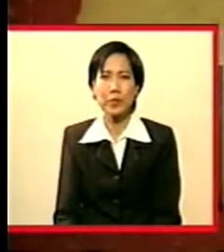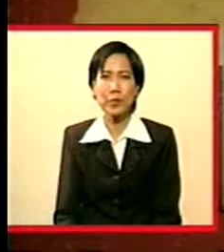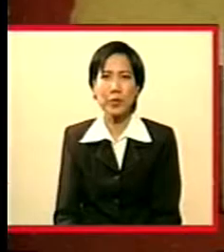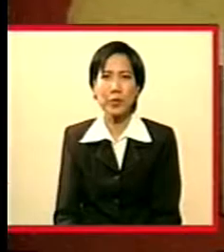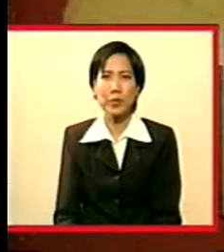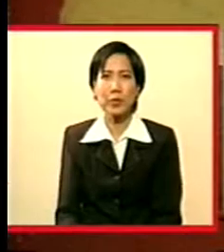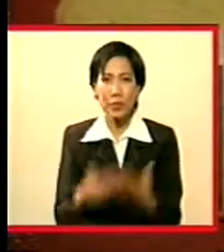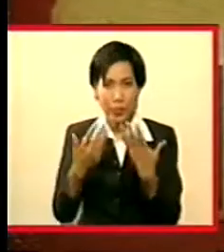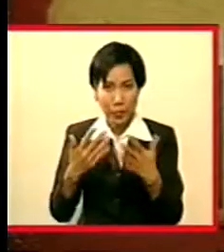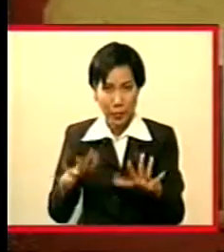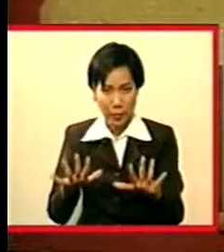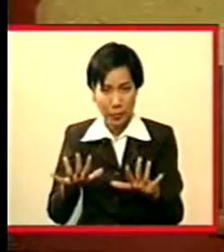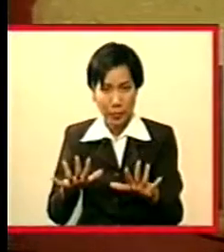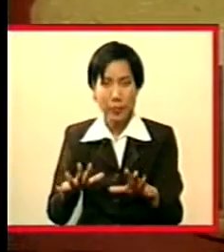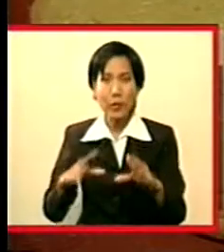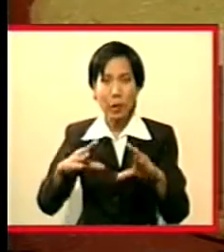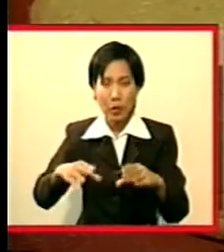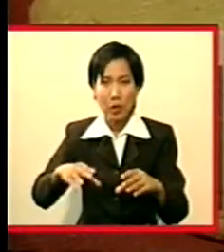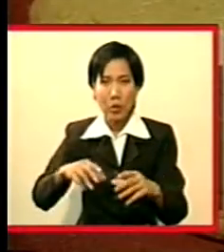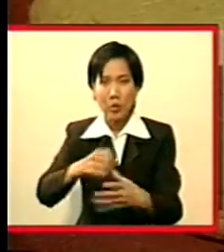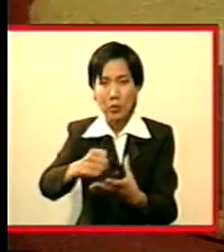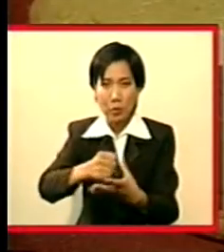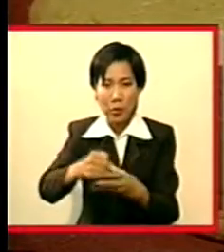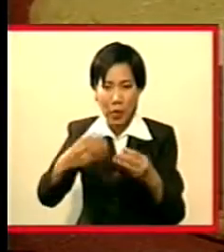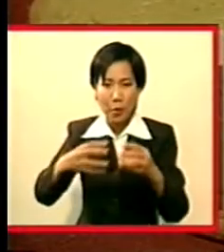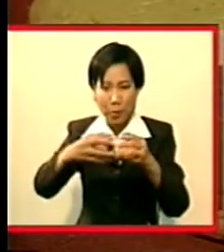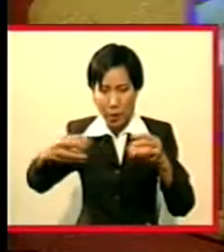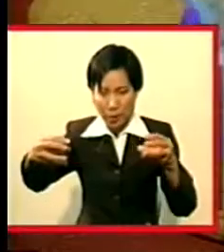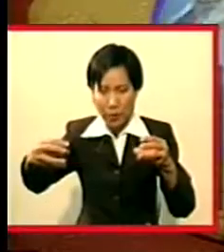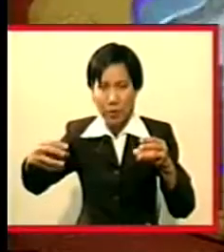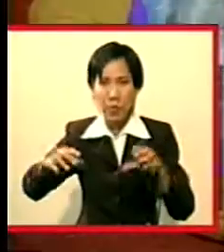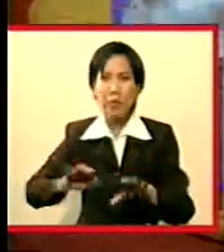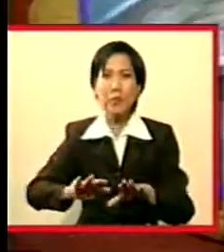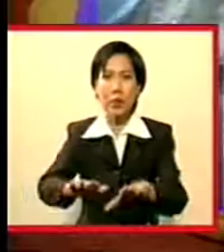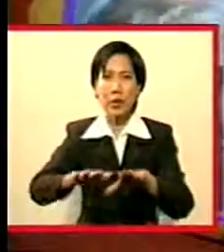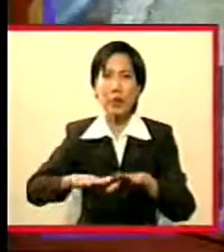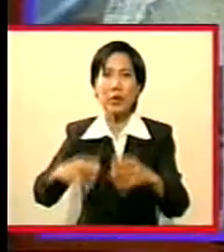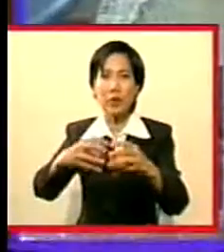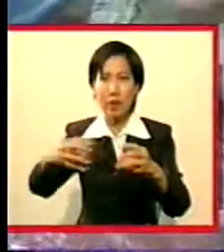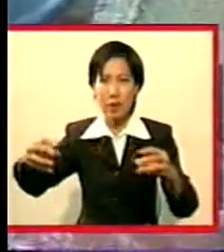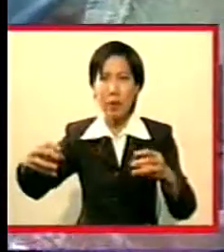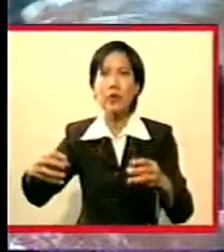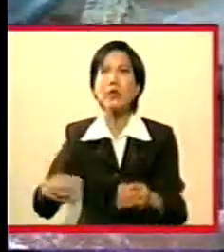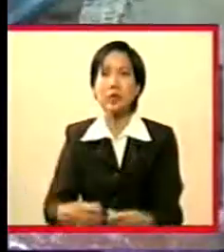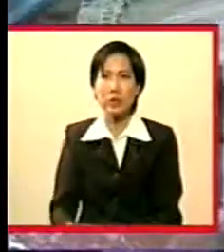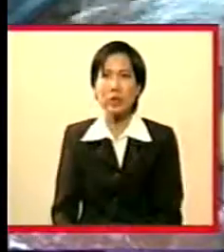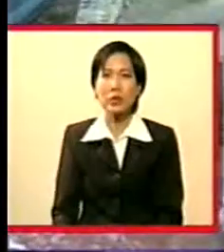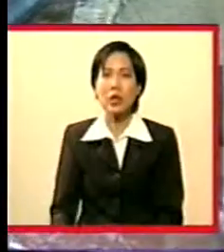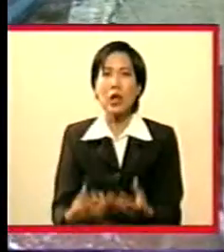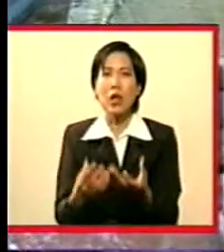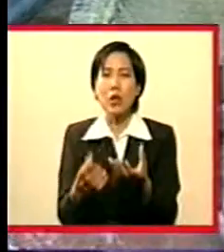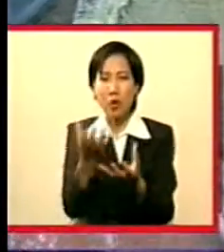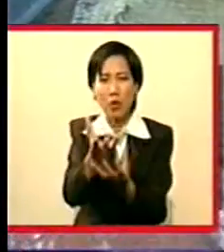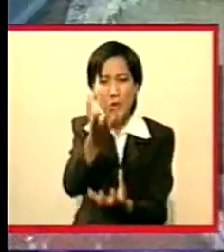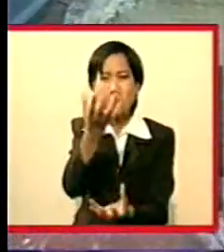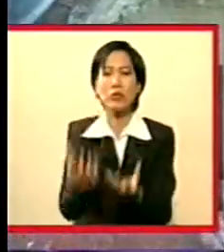จากนั้นจึงนำแป้งที่นวดได้มาปั้นเป็นแท่ง ให้มีเส้นผ่าศูนย์กลางประมาณ2นิ้วเพื่อเตรียมนึ่